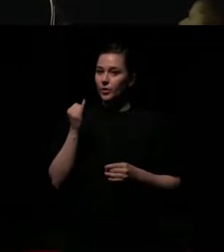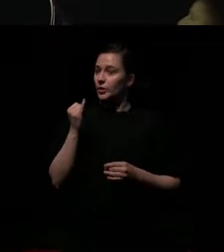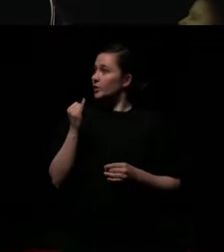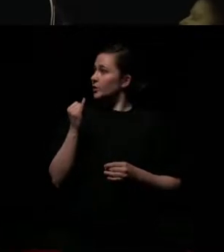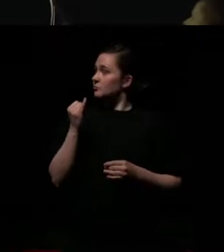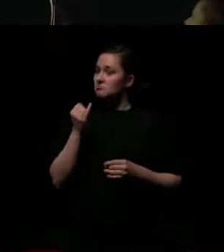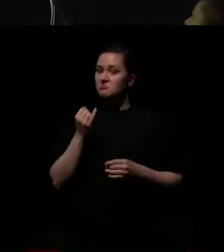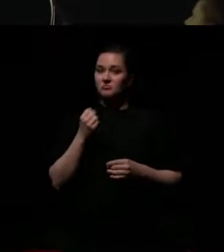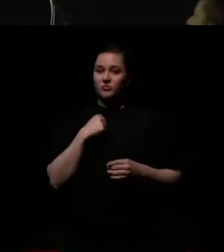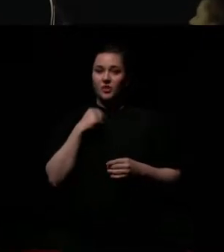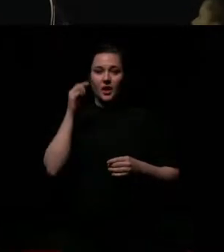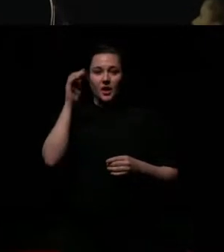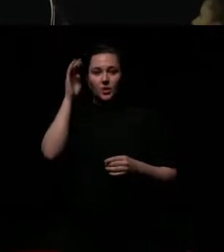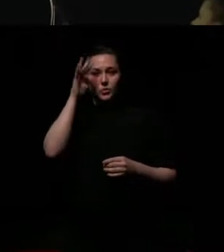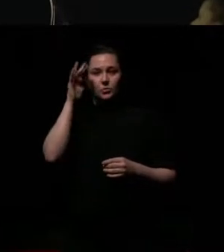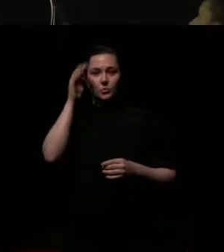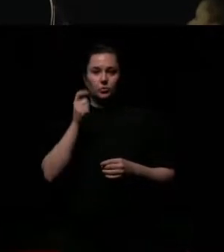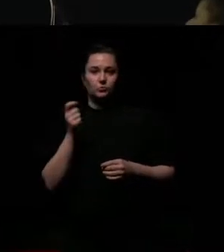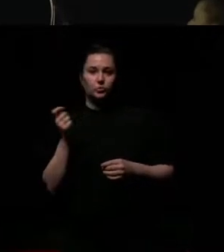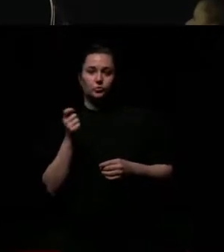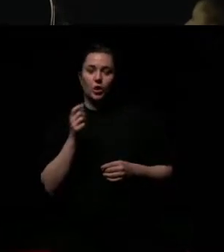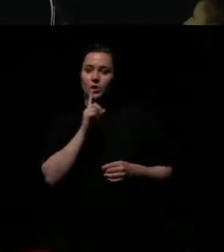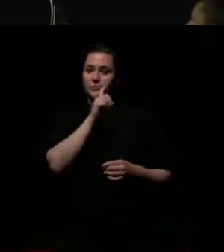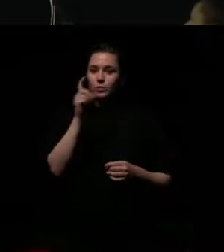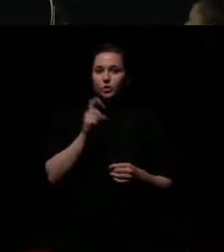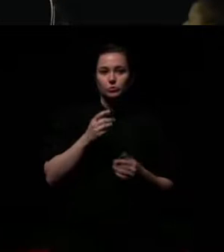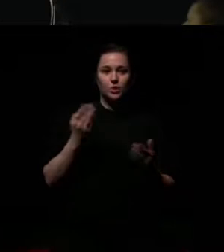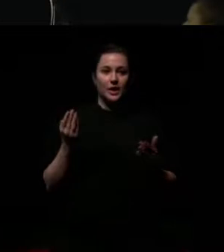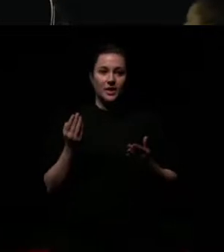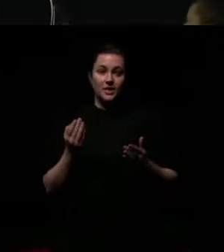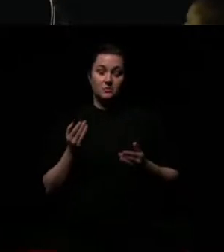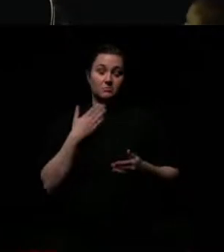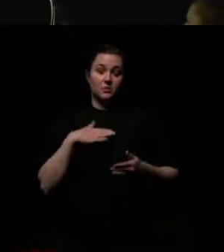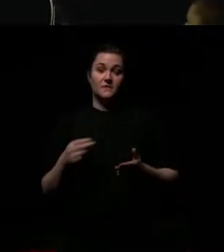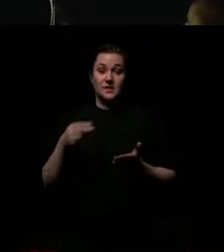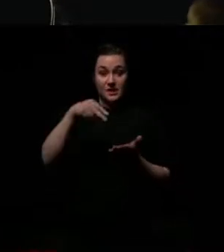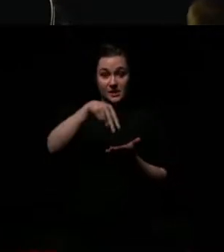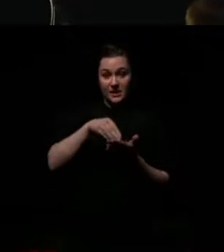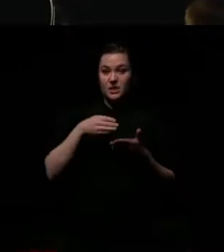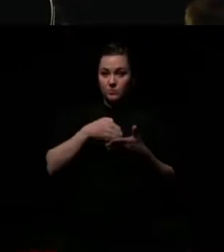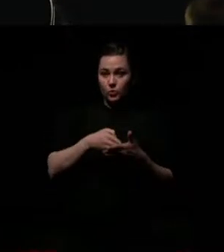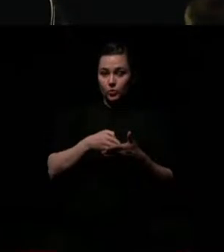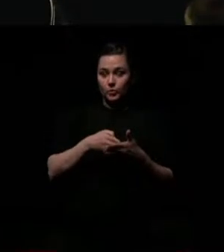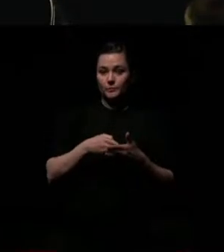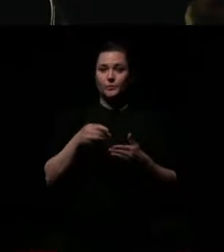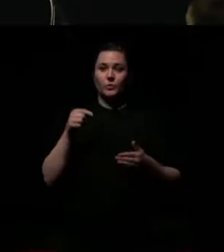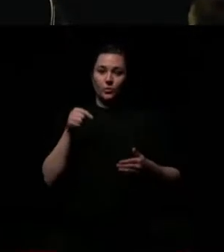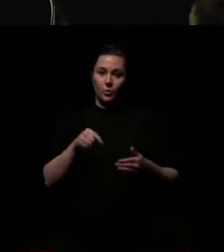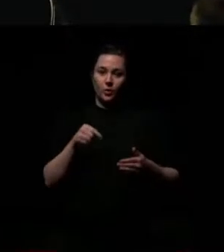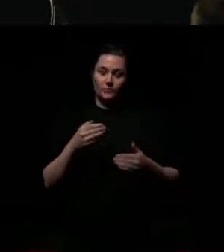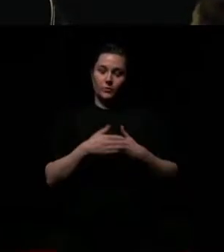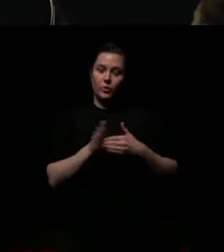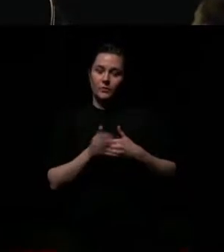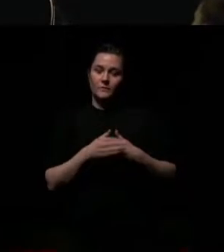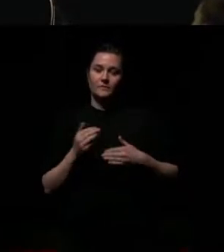til Ingeborg, eller om det er noen som ønsker å stille mot. Da lar jeg den være åpen til klokka 8.